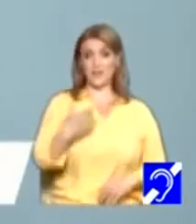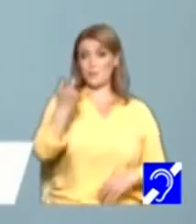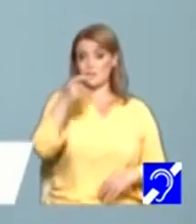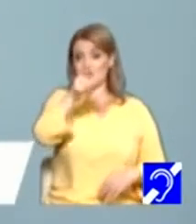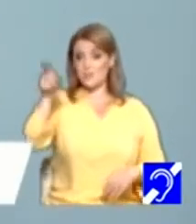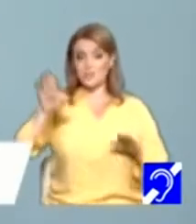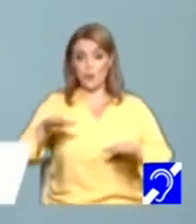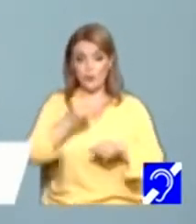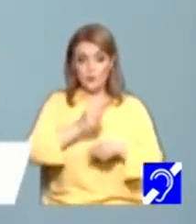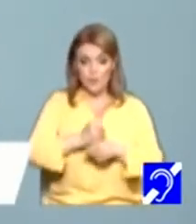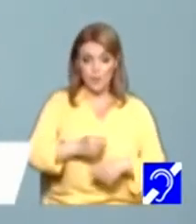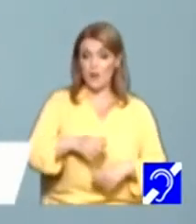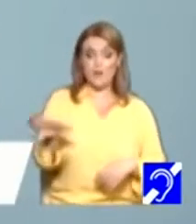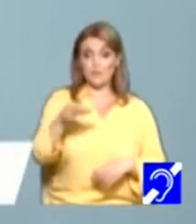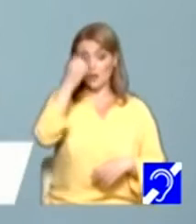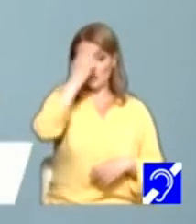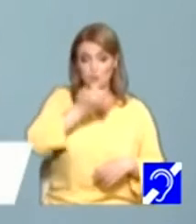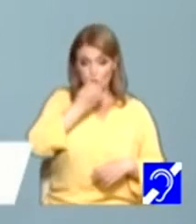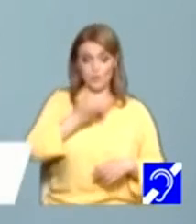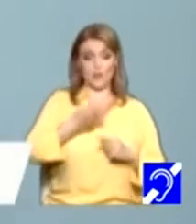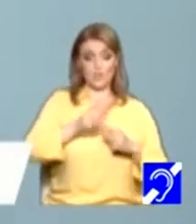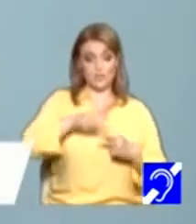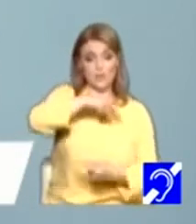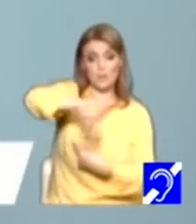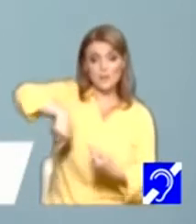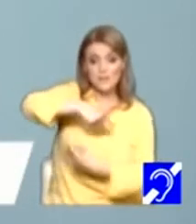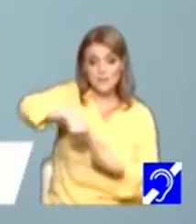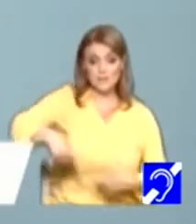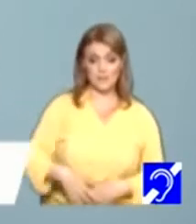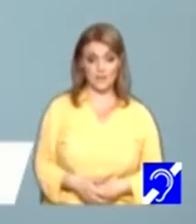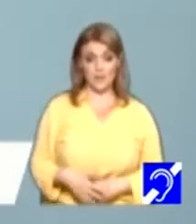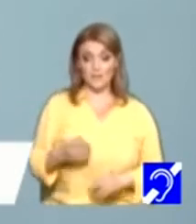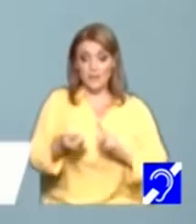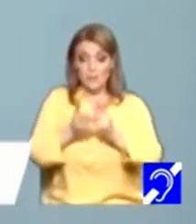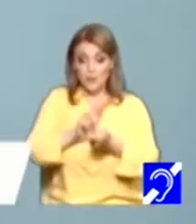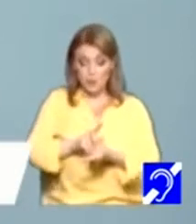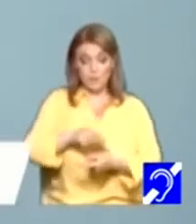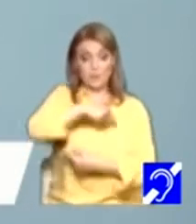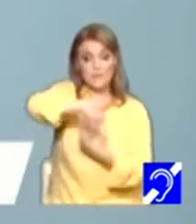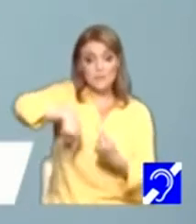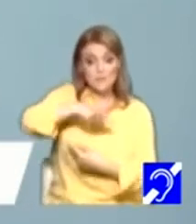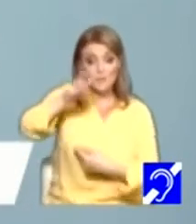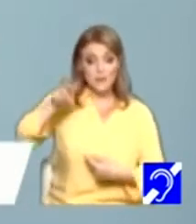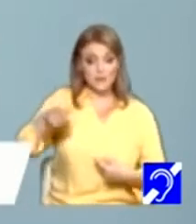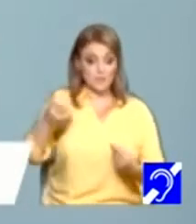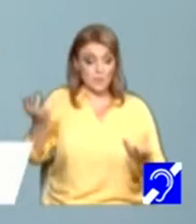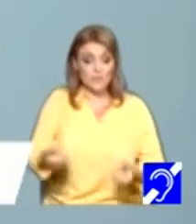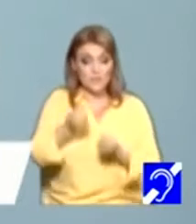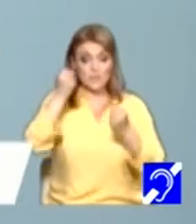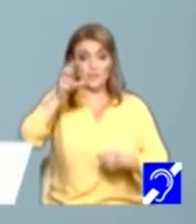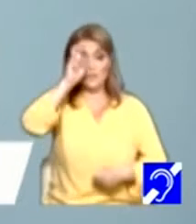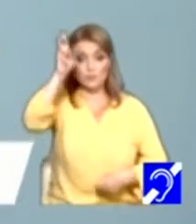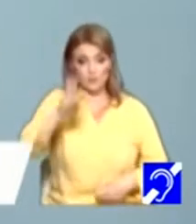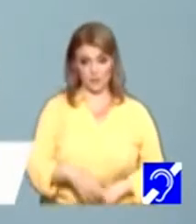Republica Moldova, sunt organizate sau prestate aceste antreprenori, ei trebuie să fie susținuți de stat pentru un program de susținere